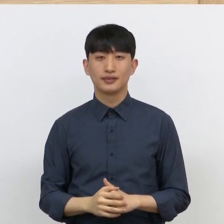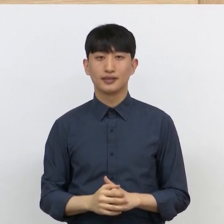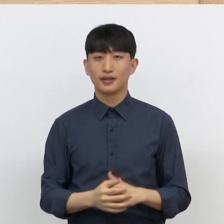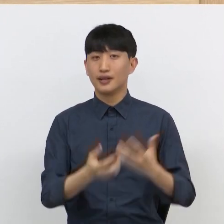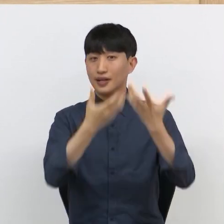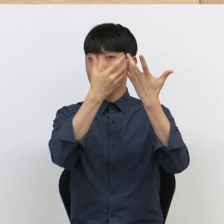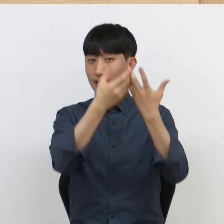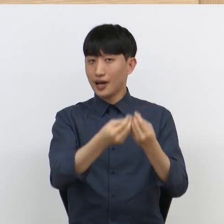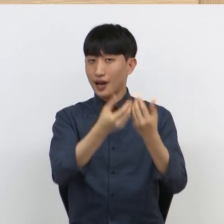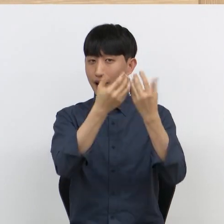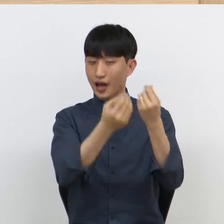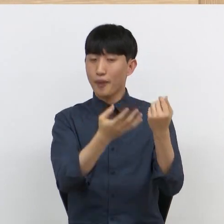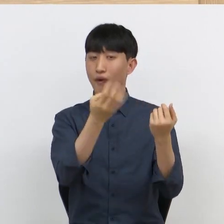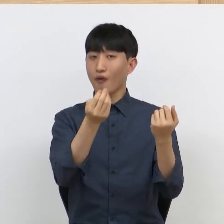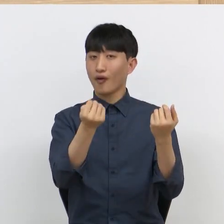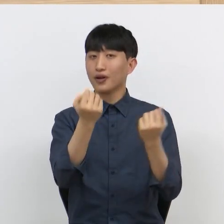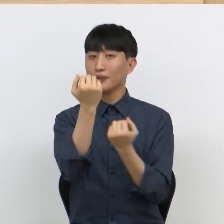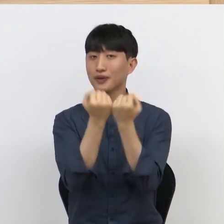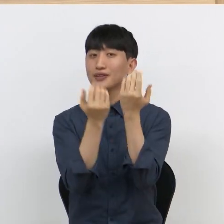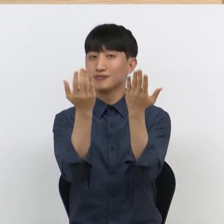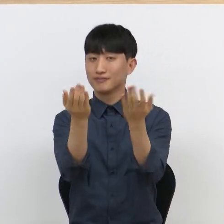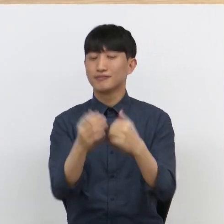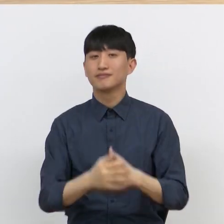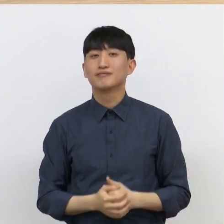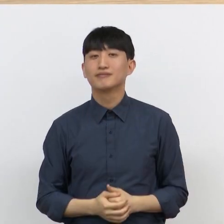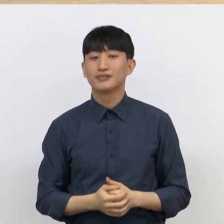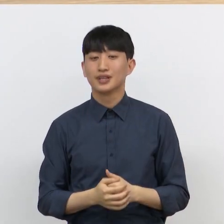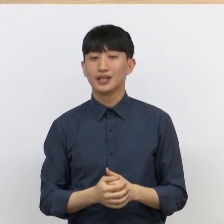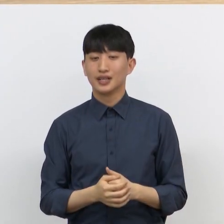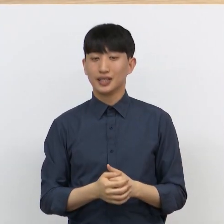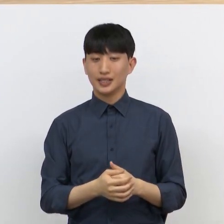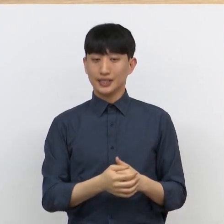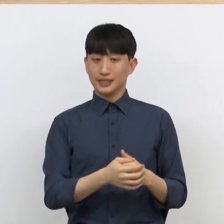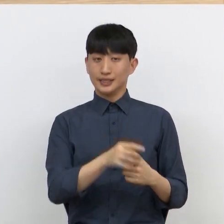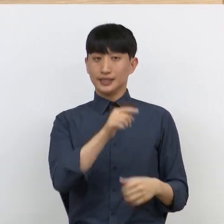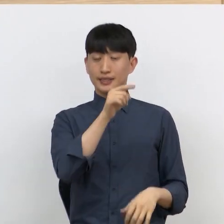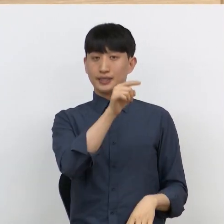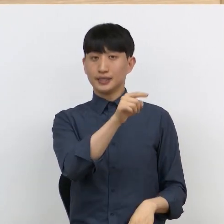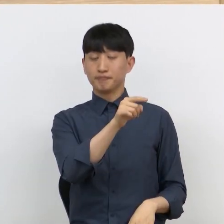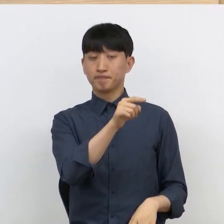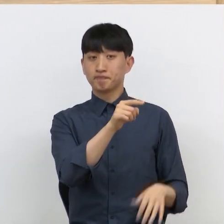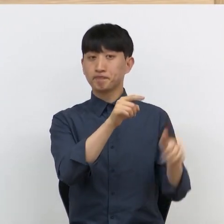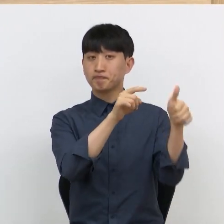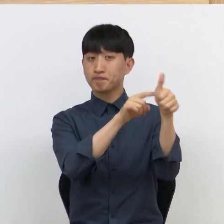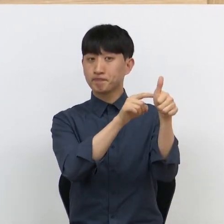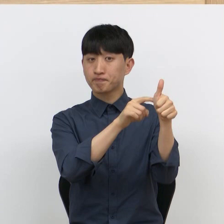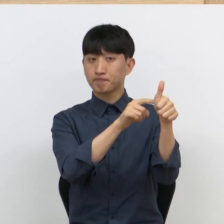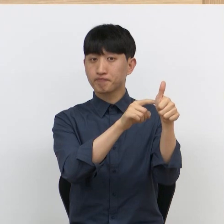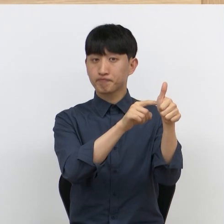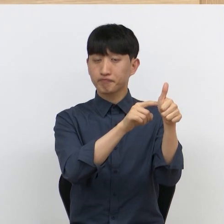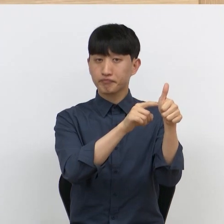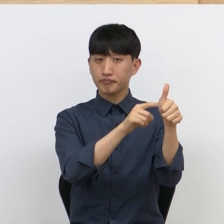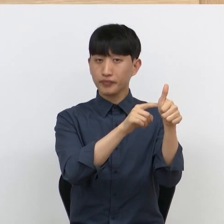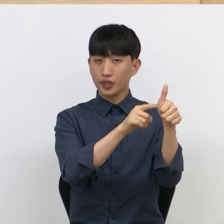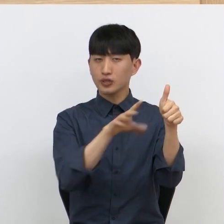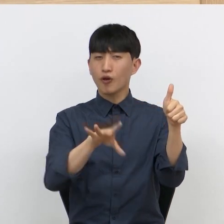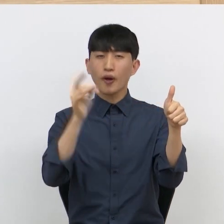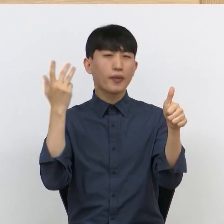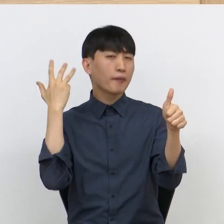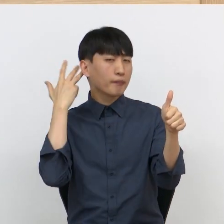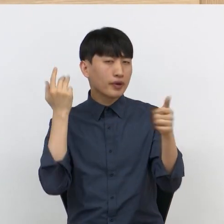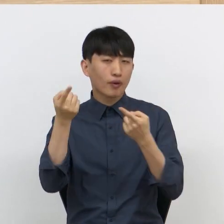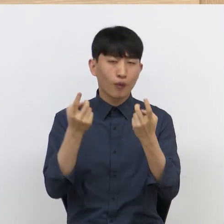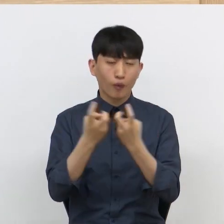케이스를 몇 가지 이제 소개를 해드릴 텐데요. 이제 맨 처음에 이 환자들은 저한테 주로 이제 그 매핑 때문에 이제 의뢰가